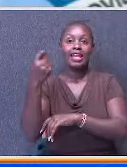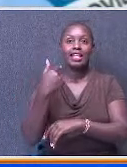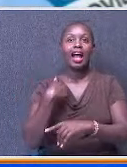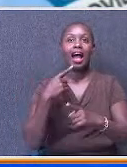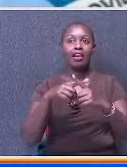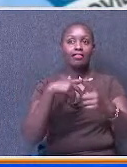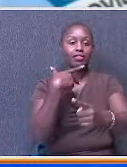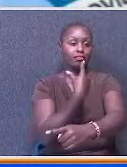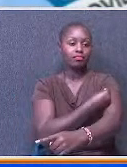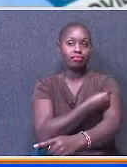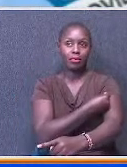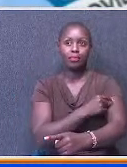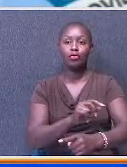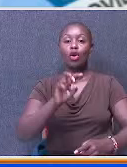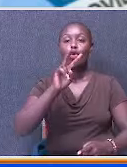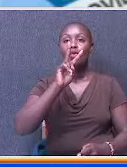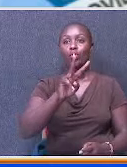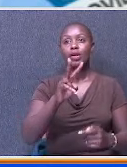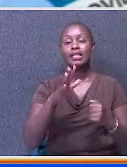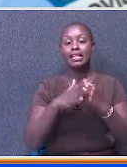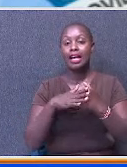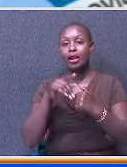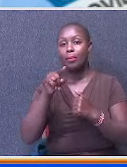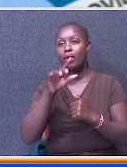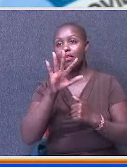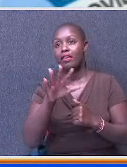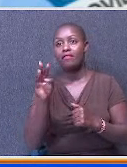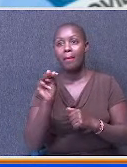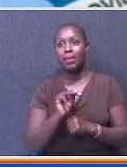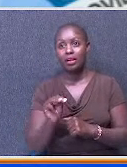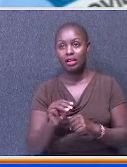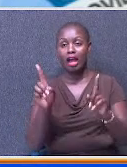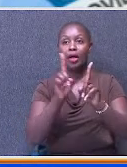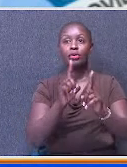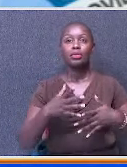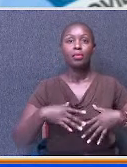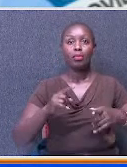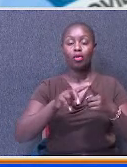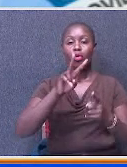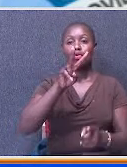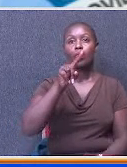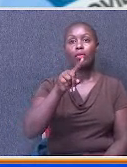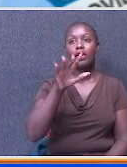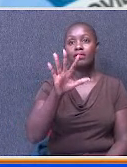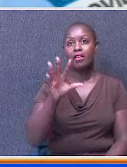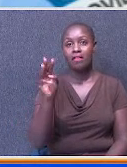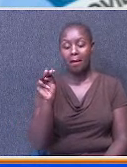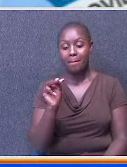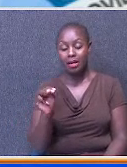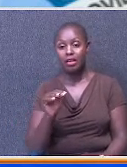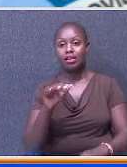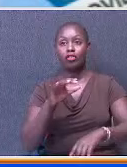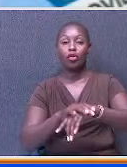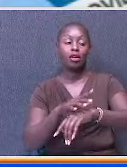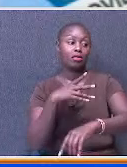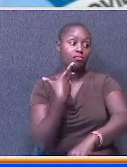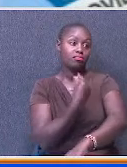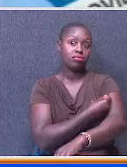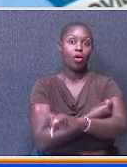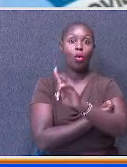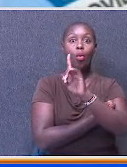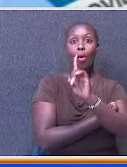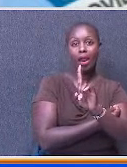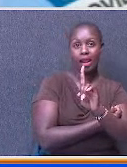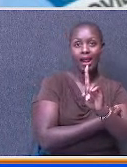watu 9.2 milioni kikamilifu, huku watu 2.1 milioni wakipata angalau dozi moja pekee. Huku